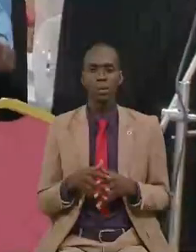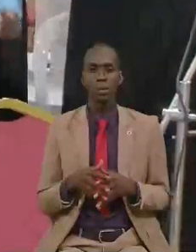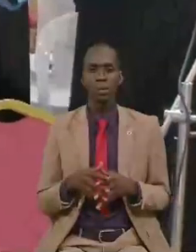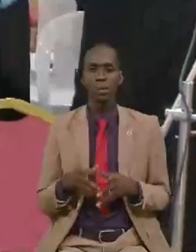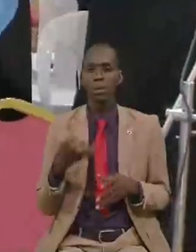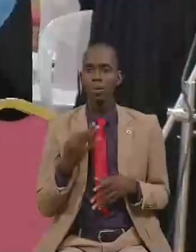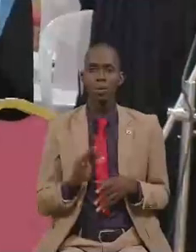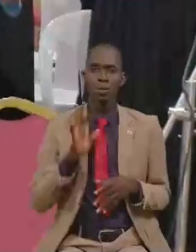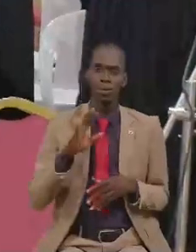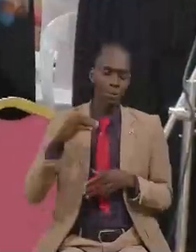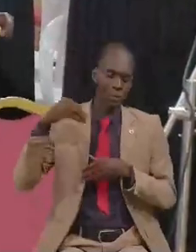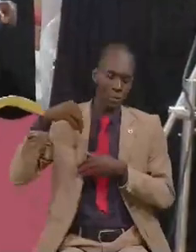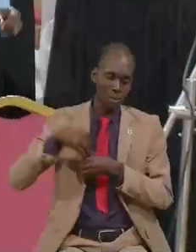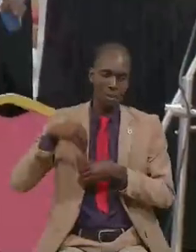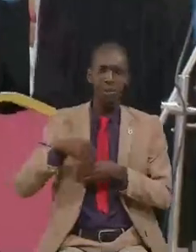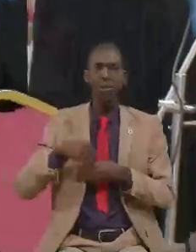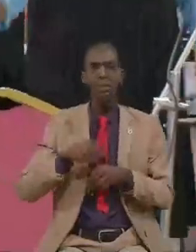De ton homme intérieur,